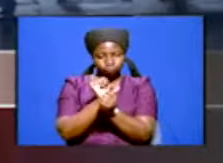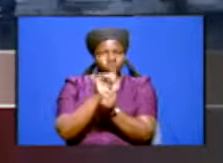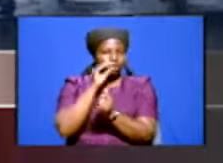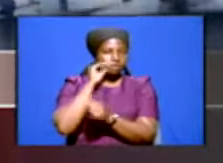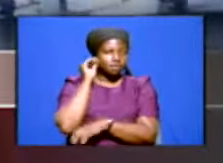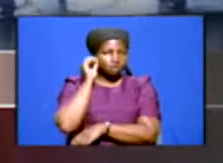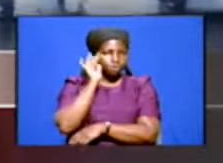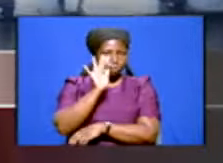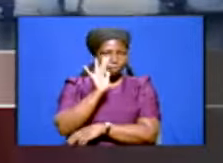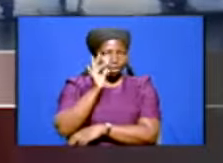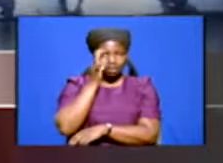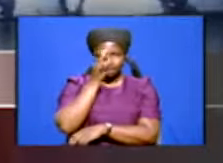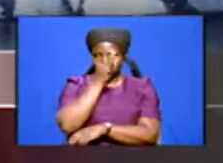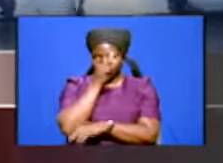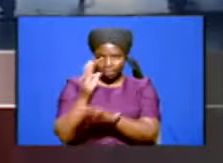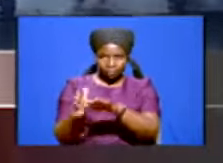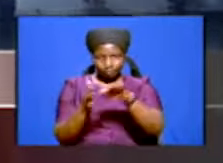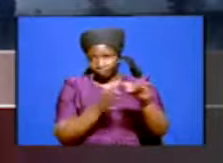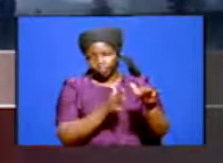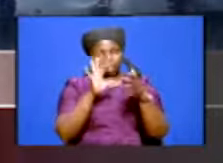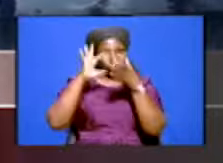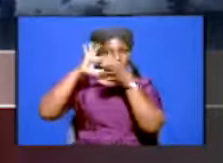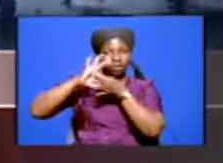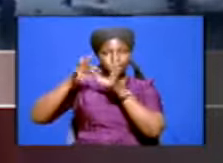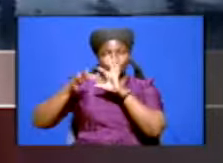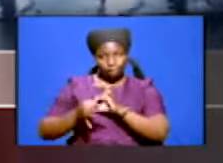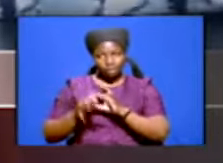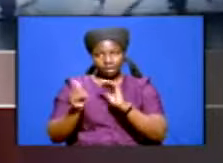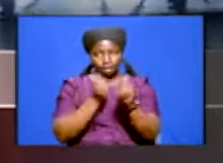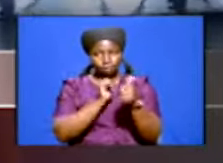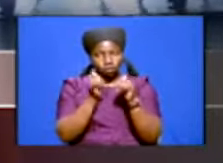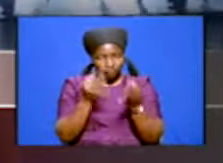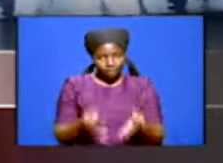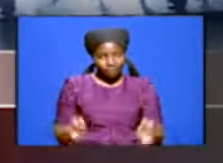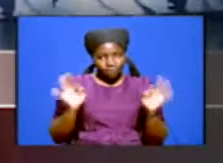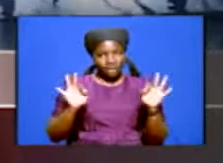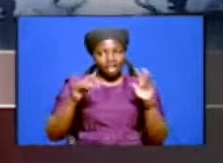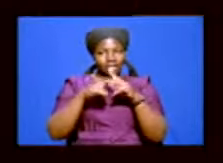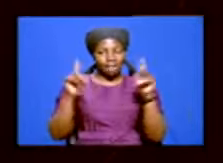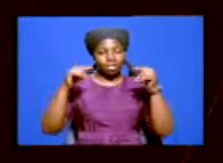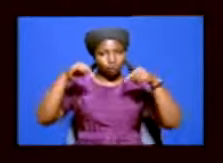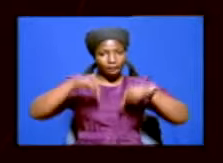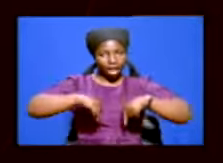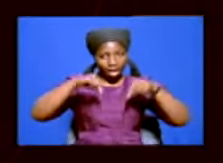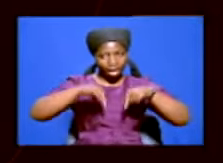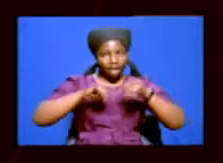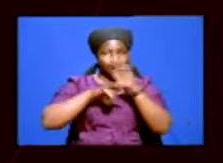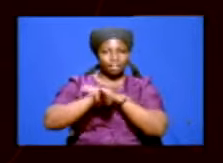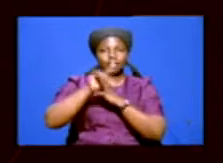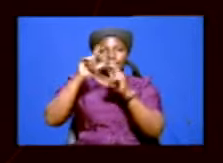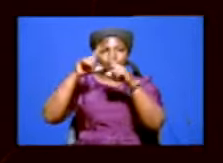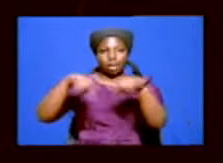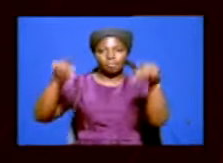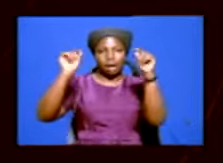Na hatimaye michezo Olimpiki yaanza rasmi leo jijini Tokyo, Japan.